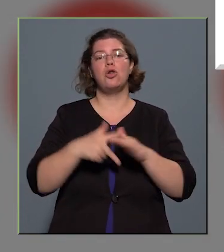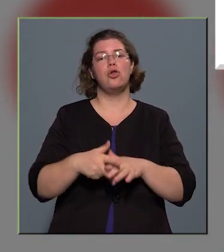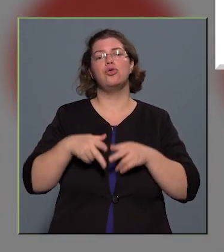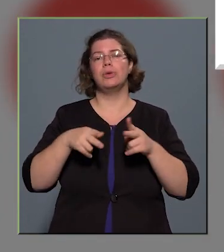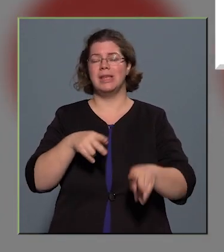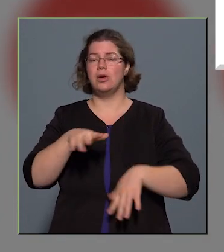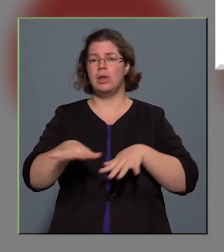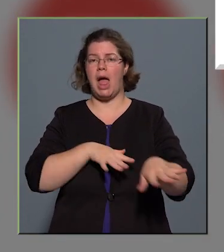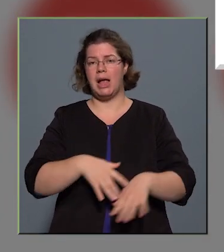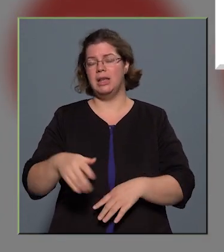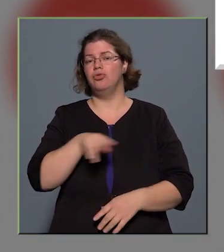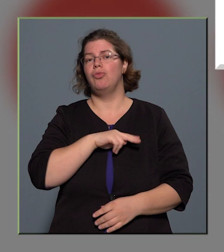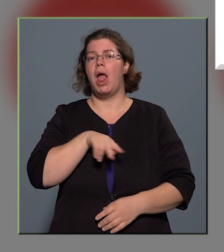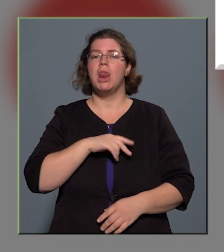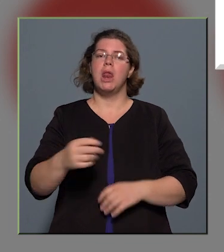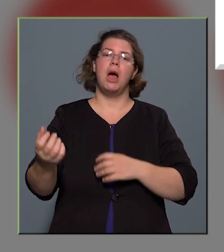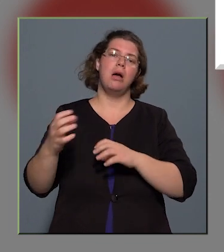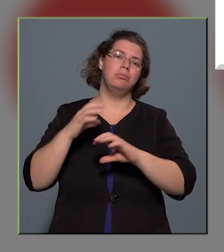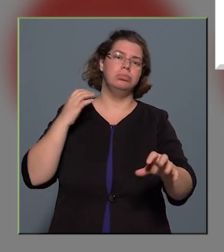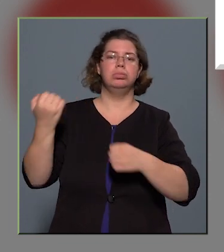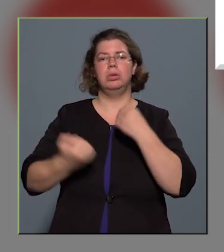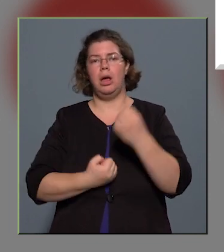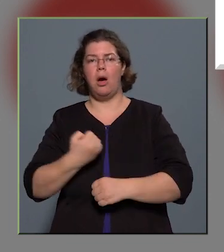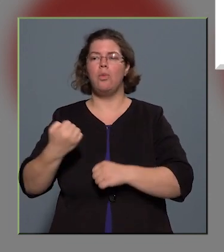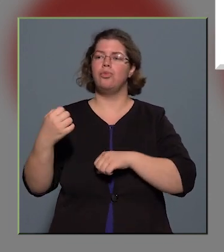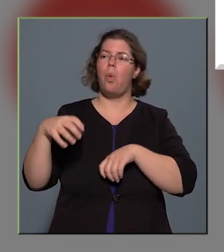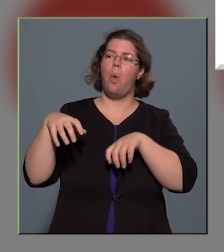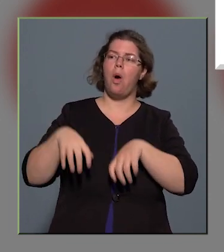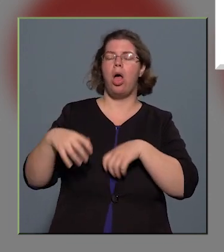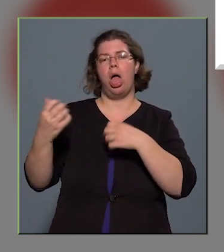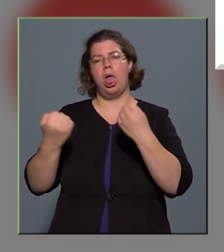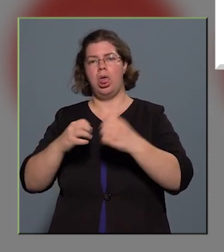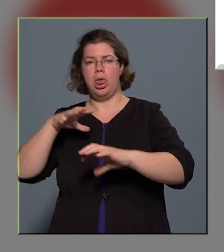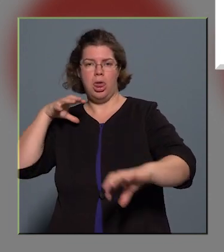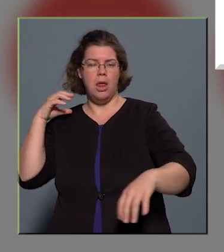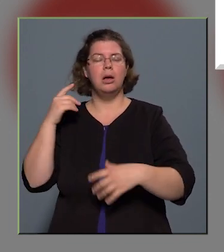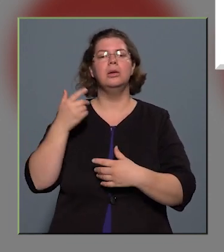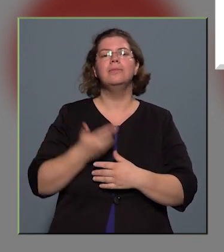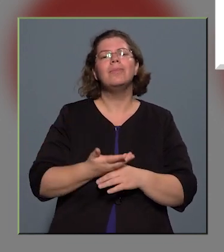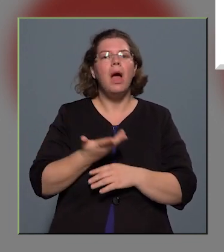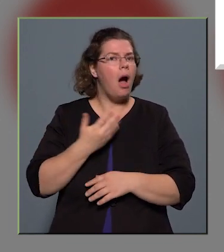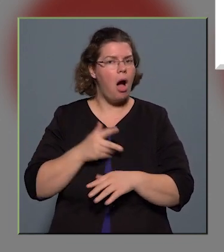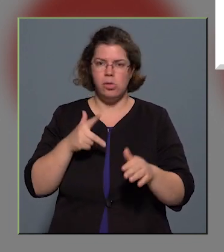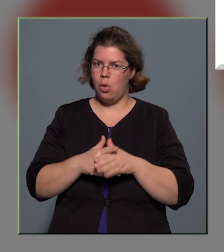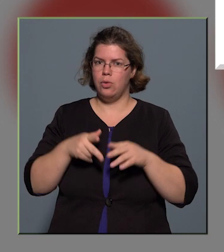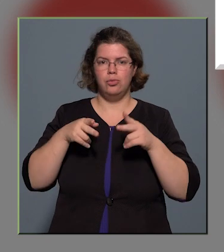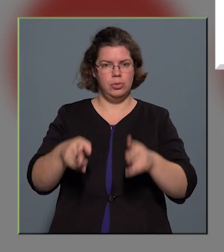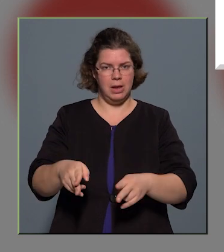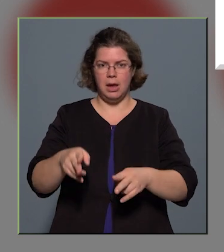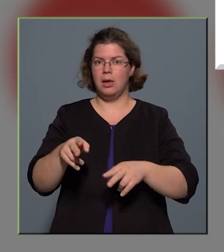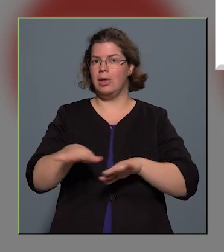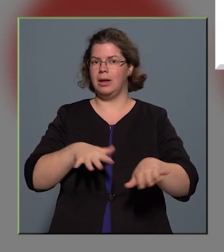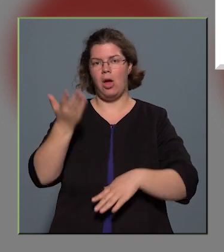buszok, az autók, a kamionok, a teherautók. És ha a közúti közlekedést nem tudjuk átállítani